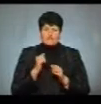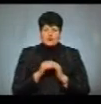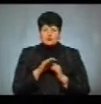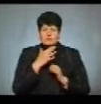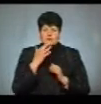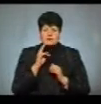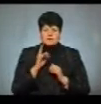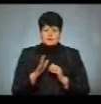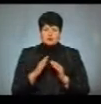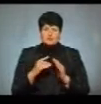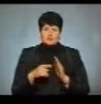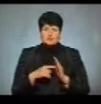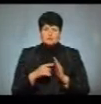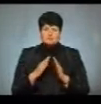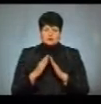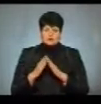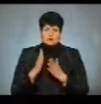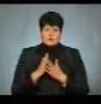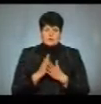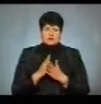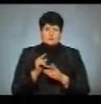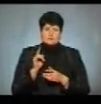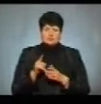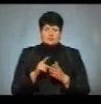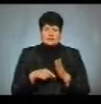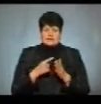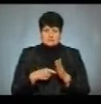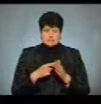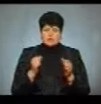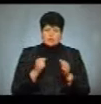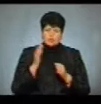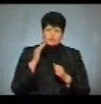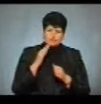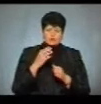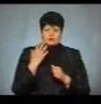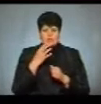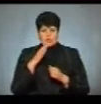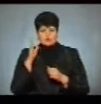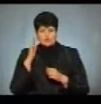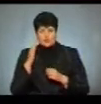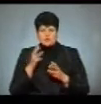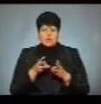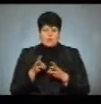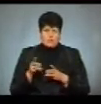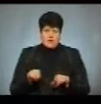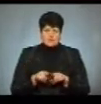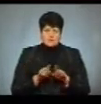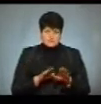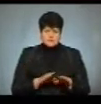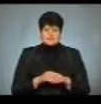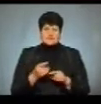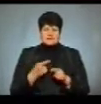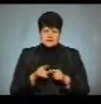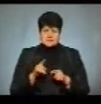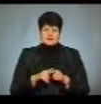багатоквартирному будинку має бути встановлений засіб комерційного обліку, як на холодну воду, як на гарячу воду, так і на опалення. А це,